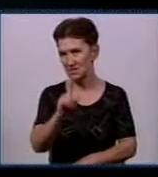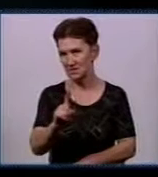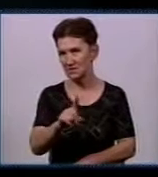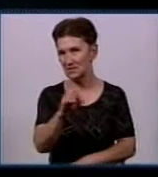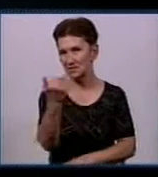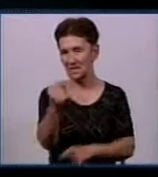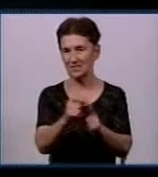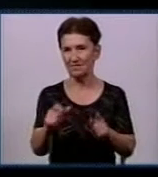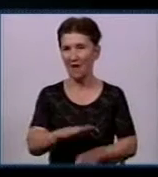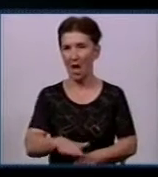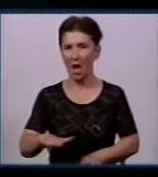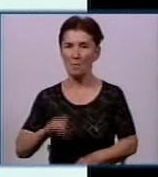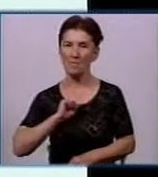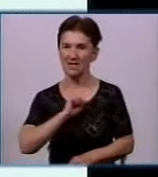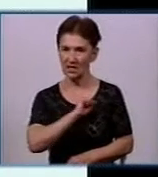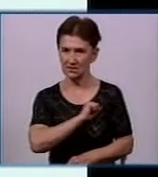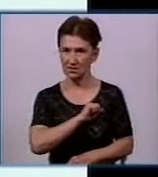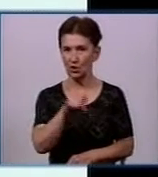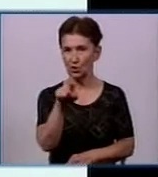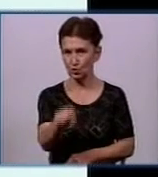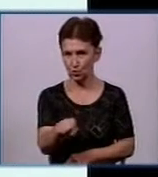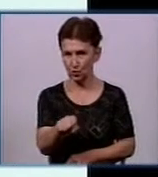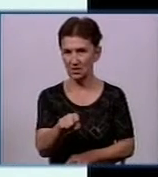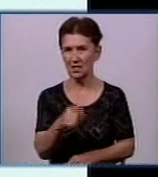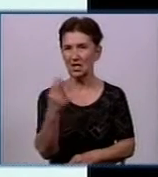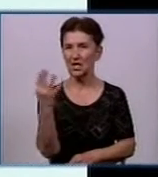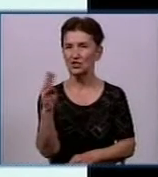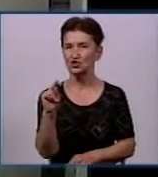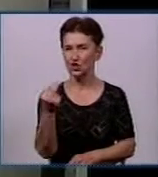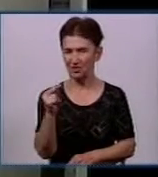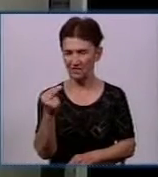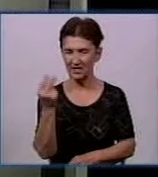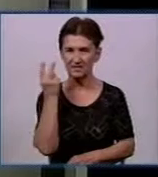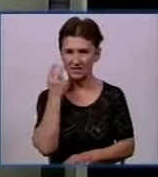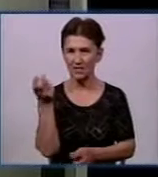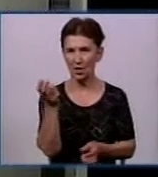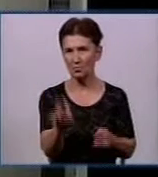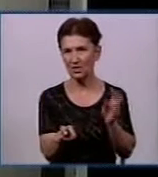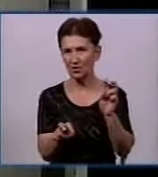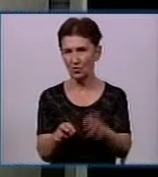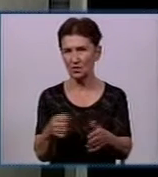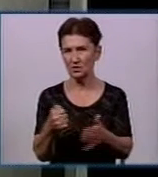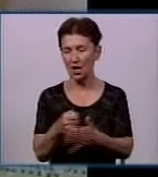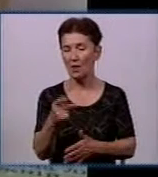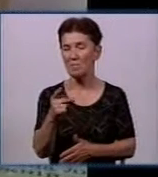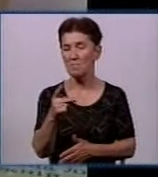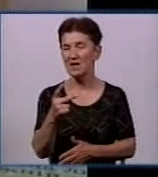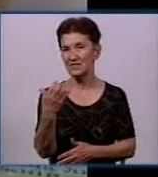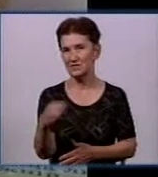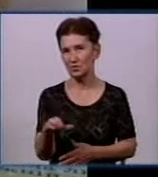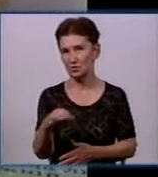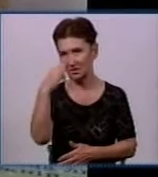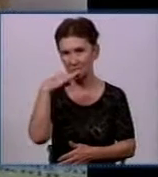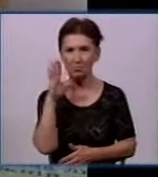словами педіатра Анни Будко, у цій поліклініці день вакцинації – четверг. До її кабінету приходять до півсотні малюків на огляд. Батьки,